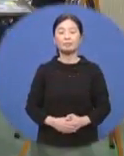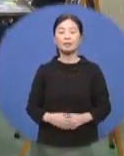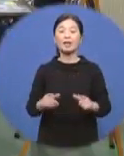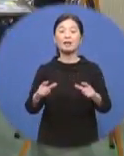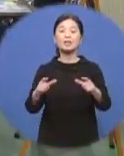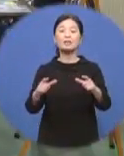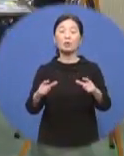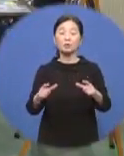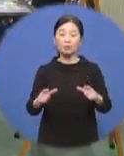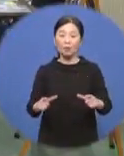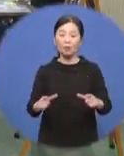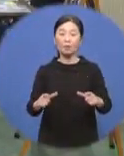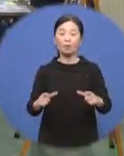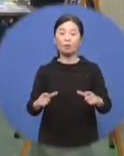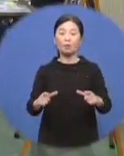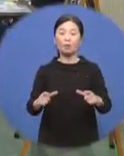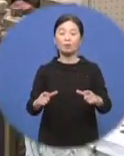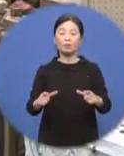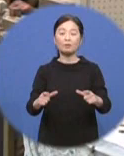の